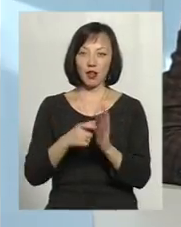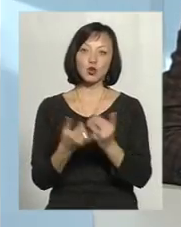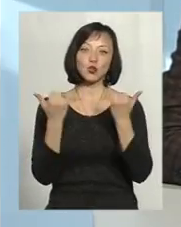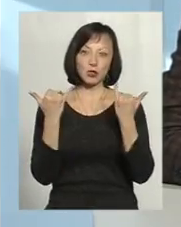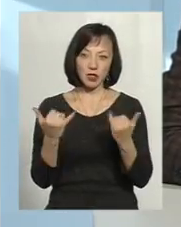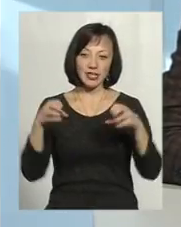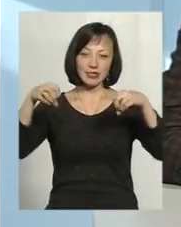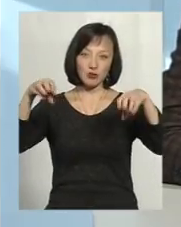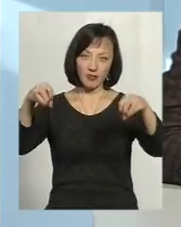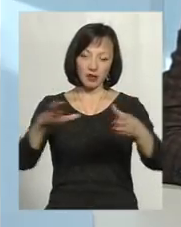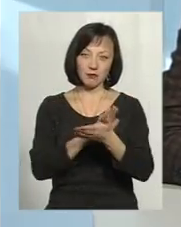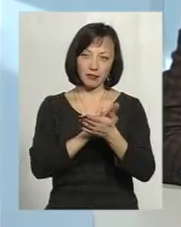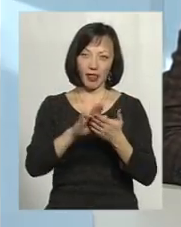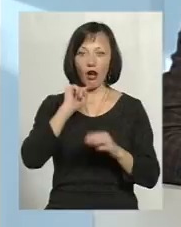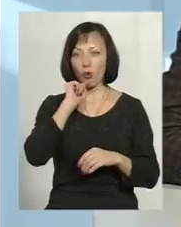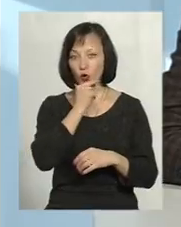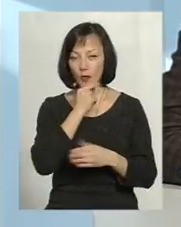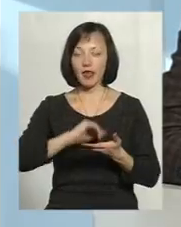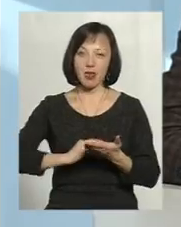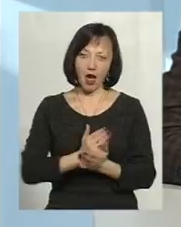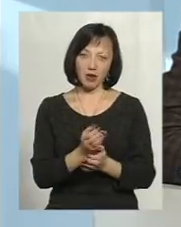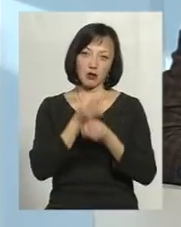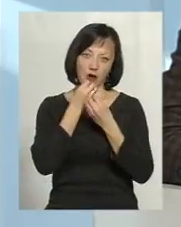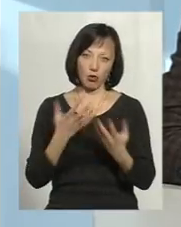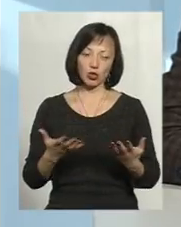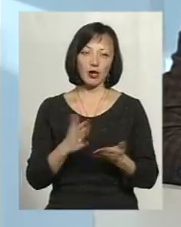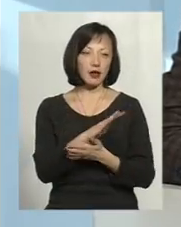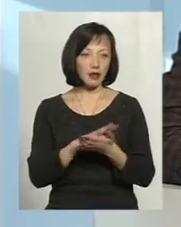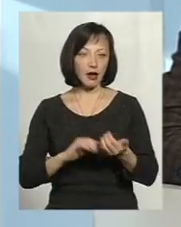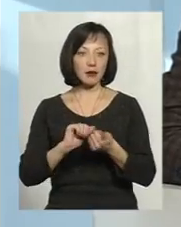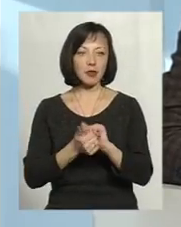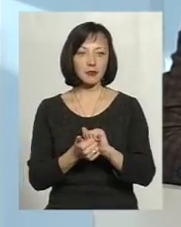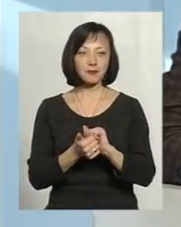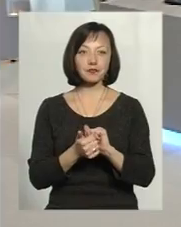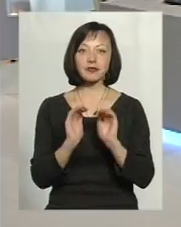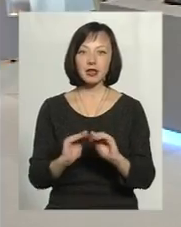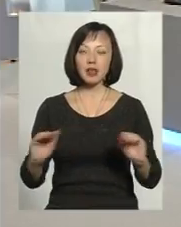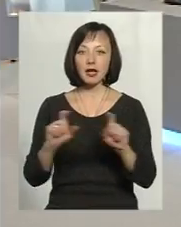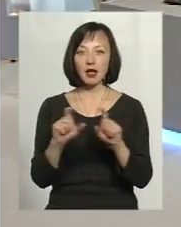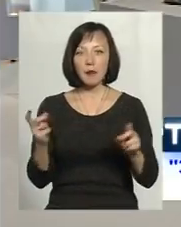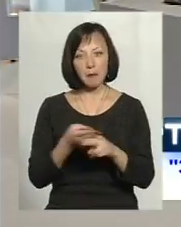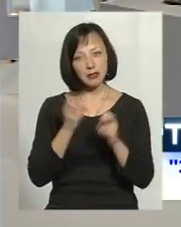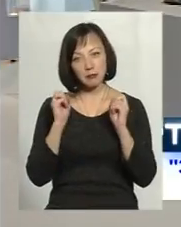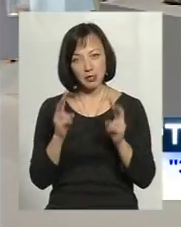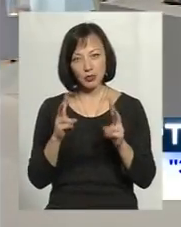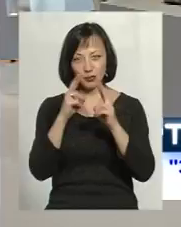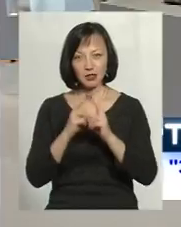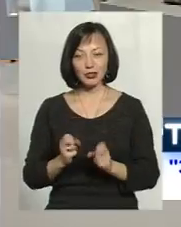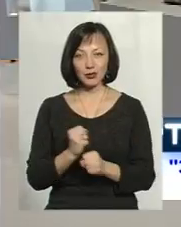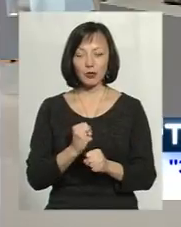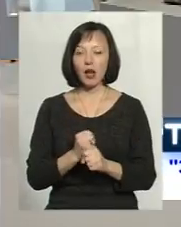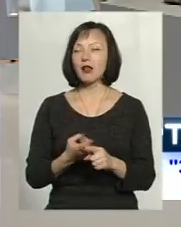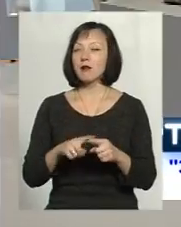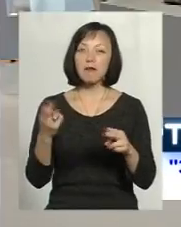сучасне світлодіодне освітлення, економне, якісне і хороше. Далі міняємо світло в дитячих садочках. Наскільки воно безпечне, чи робили обстеження?